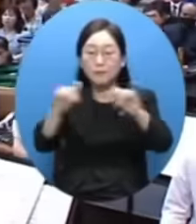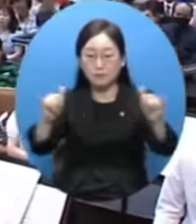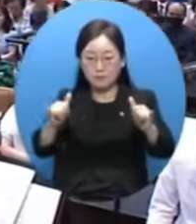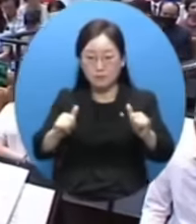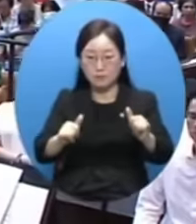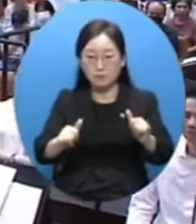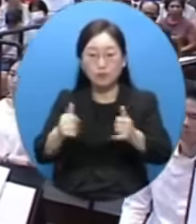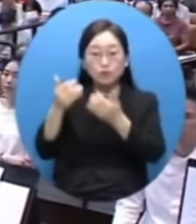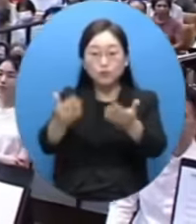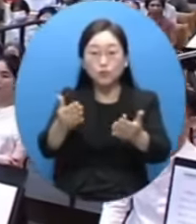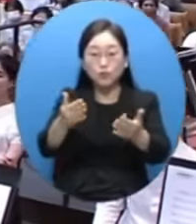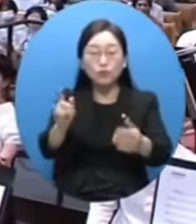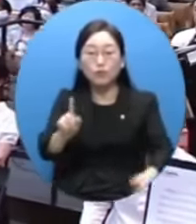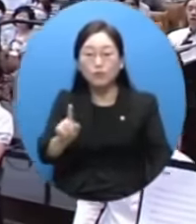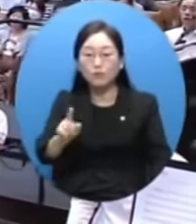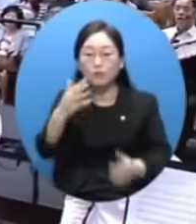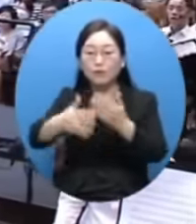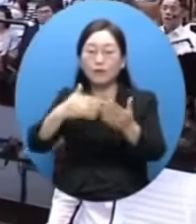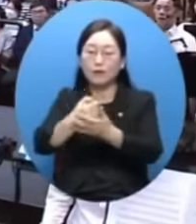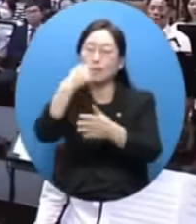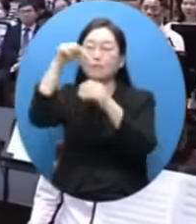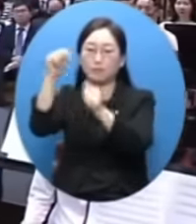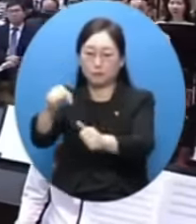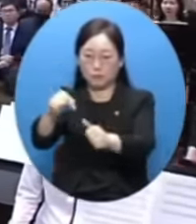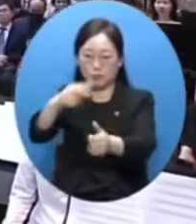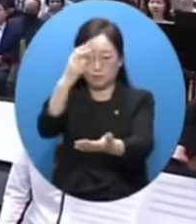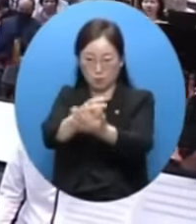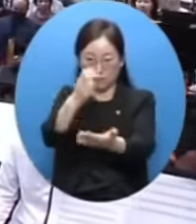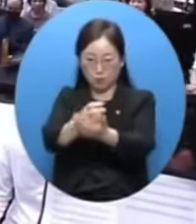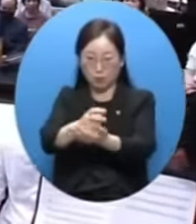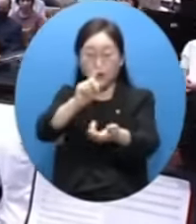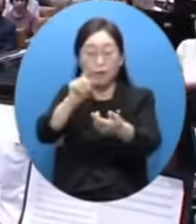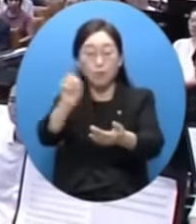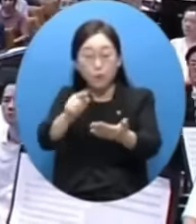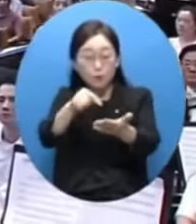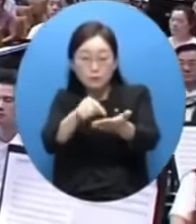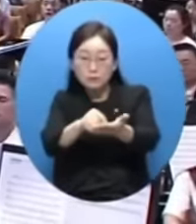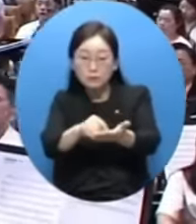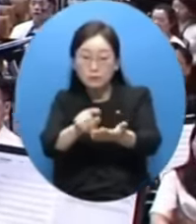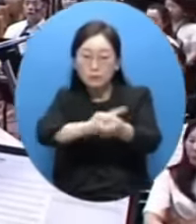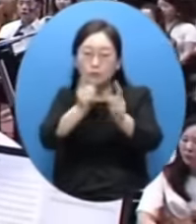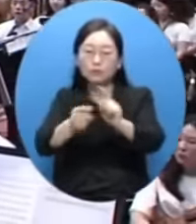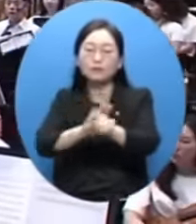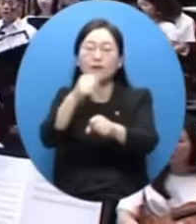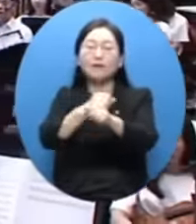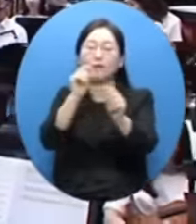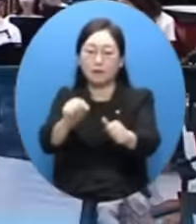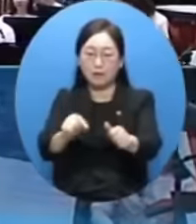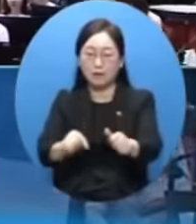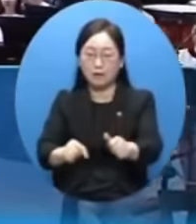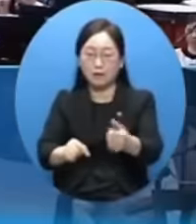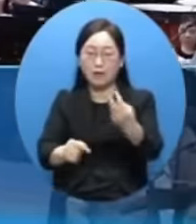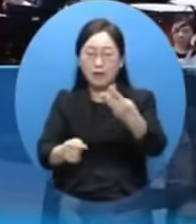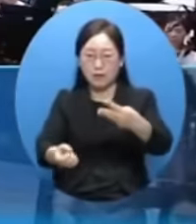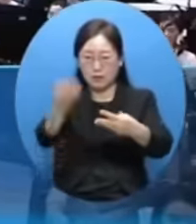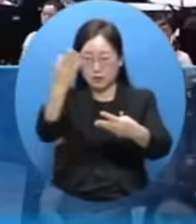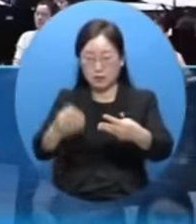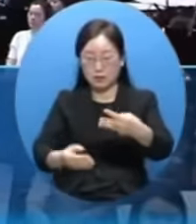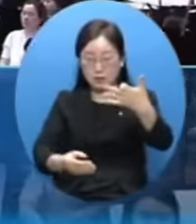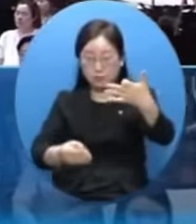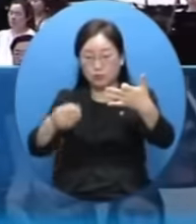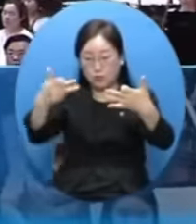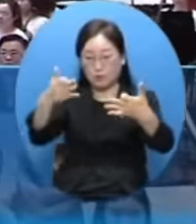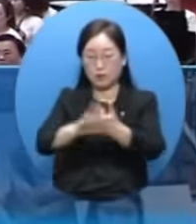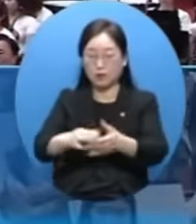것은, 하나님의 명령은, 율법은 서로 사랑하라고 하는 것입니다. 레위기 19장 18절입니다. 원수를